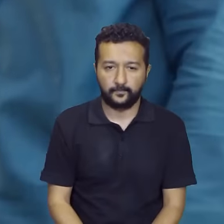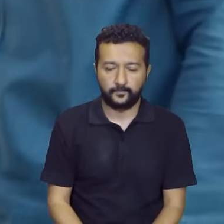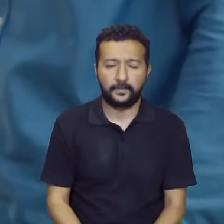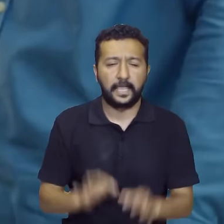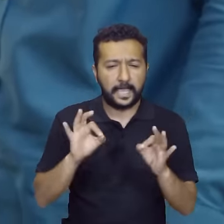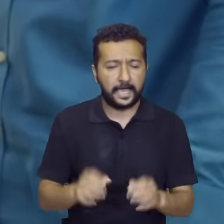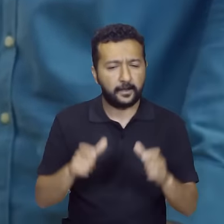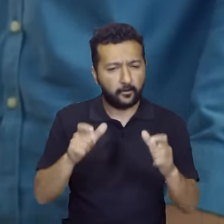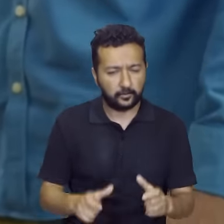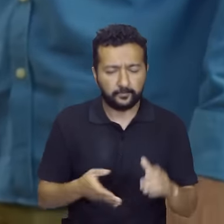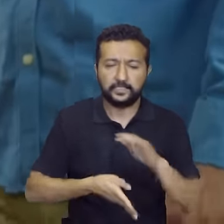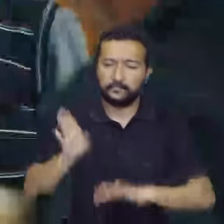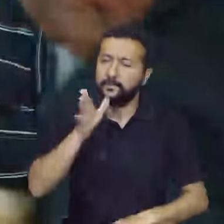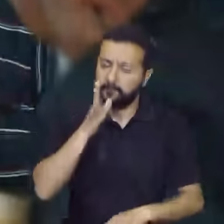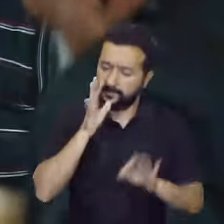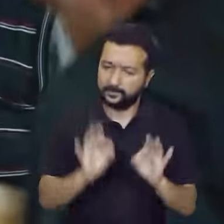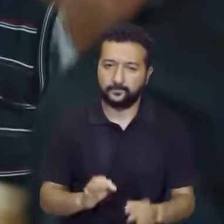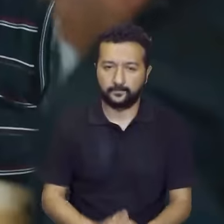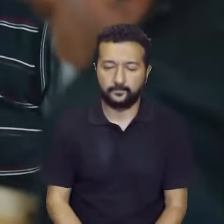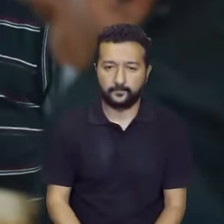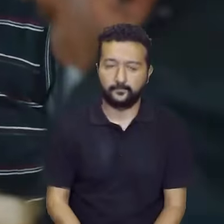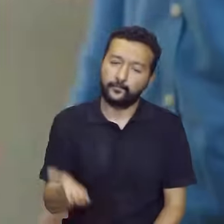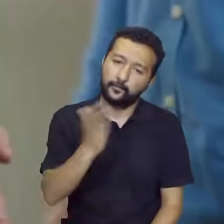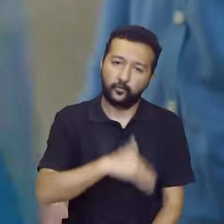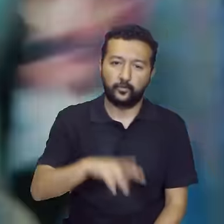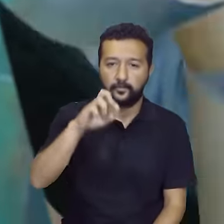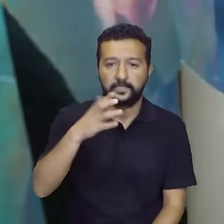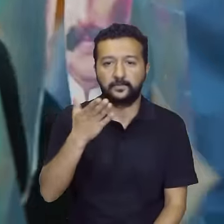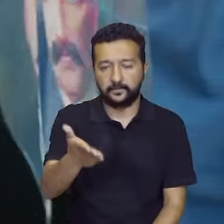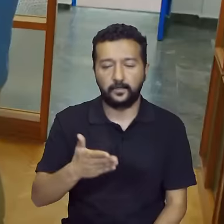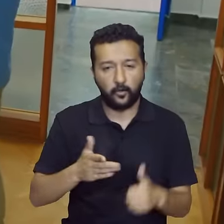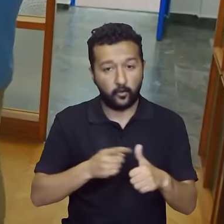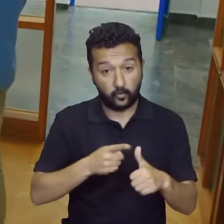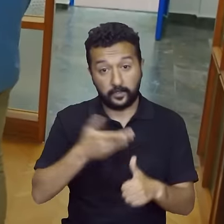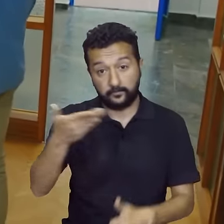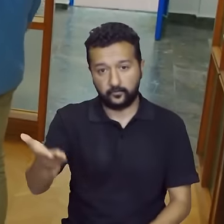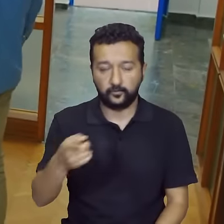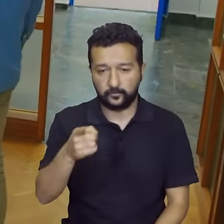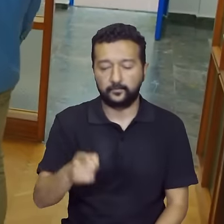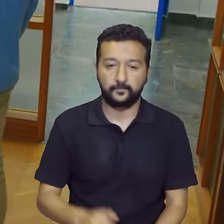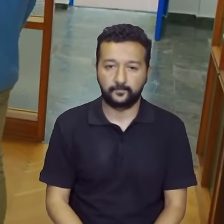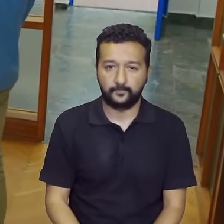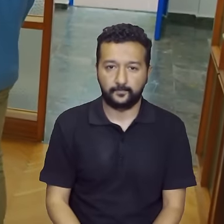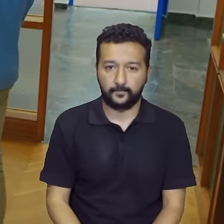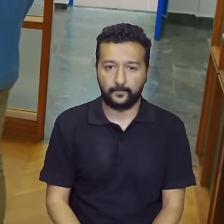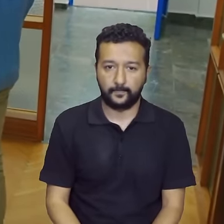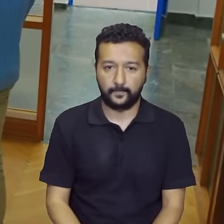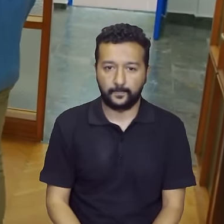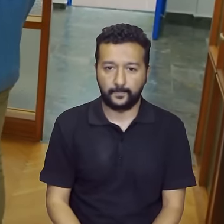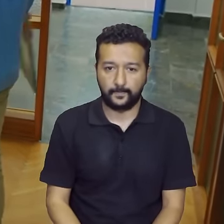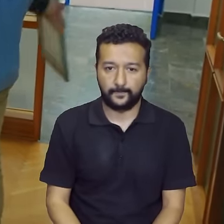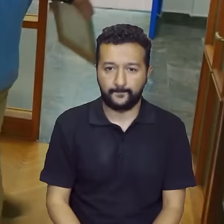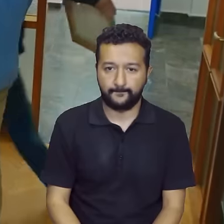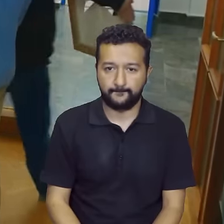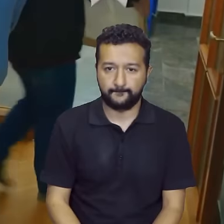Her ortamdan çıkmasını biliriz. Buyurun paşam. Siz önden buyurun. Tabloyu öne doğru uzatıp büyük